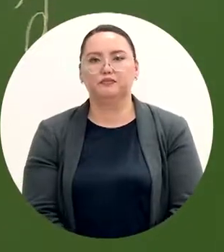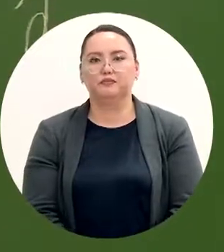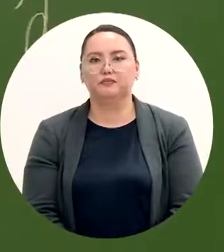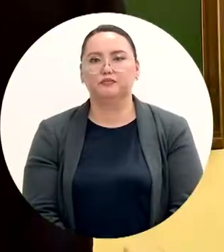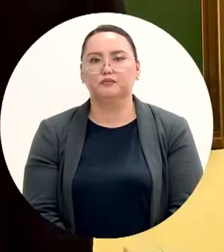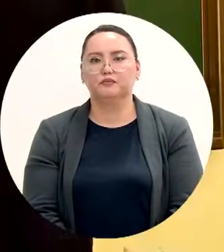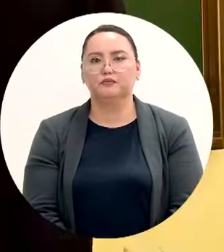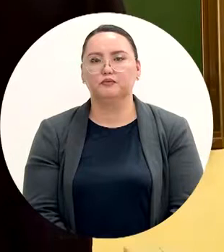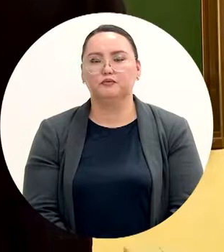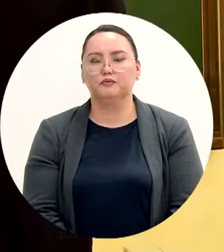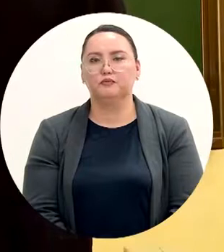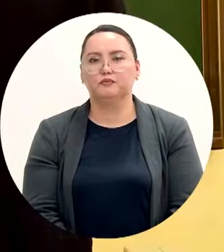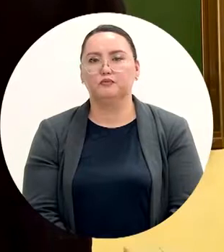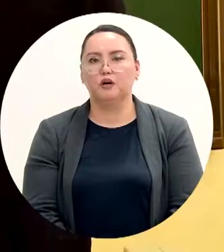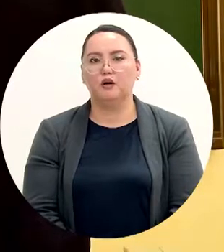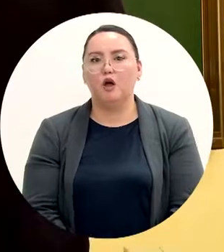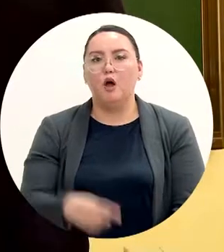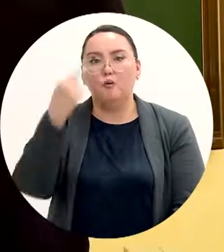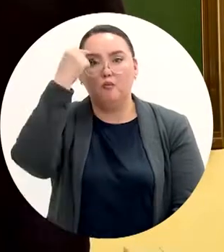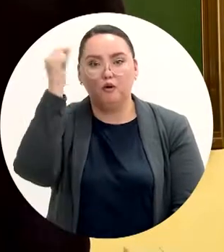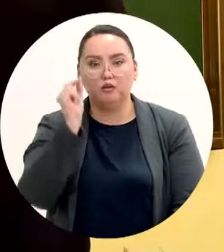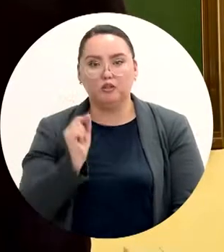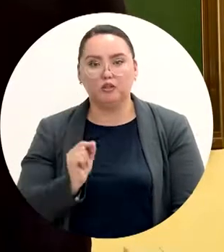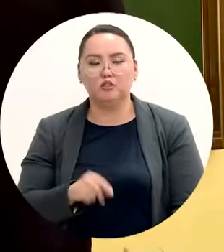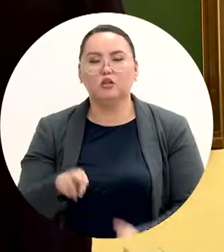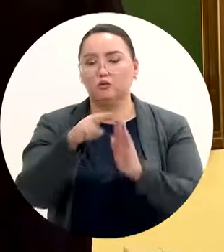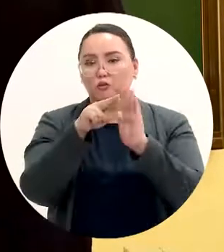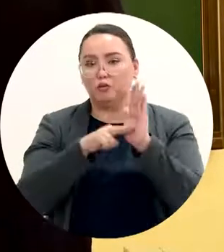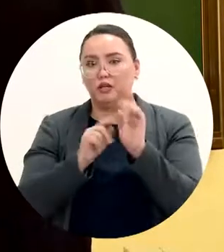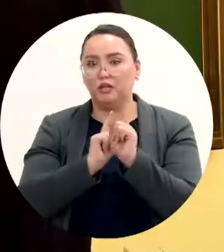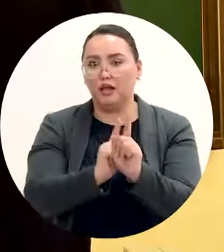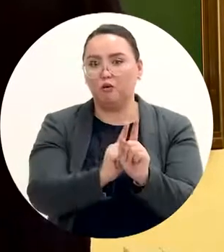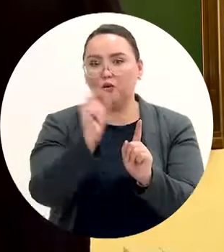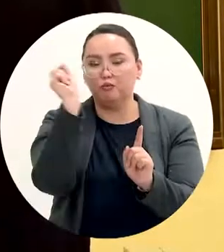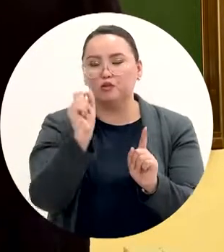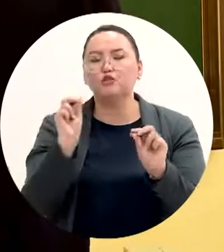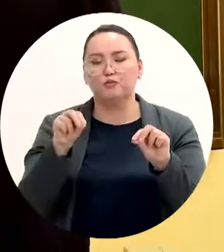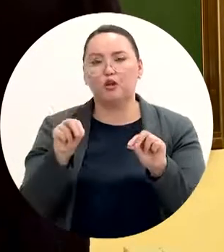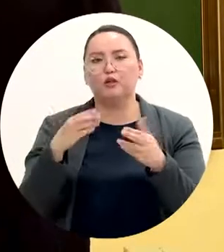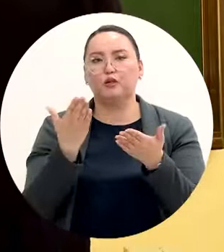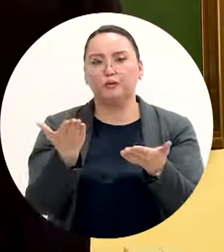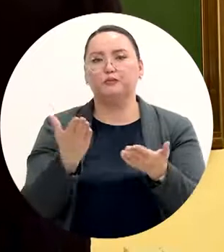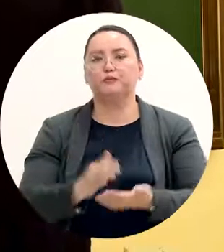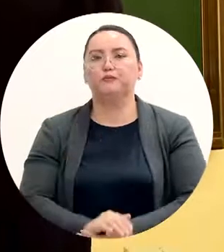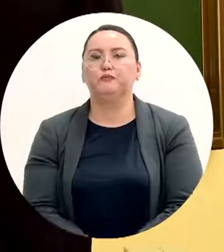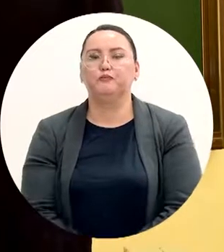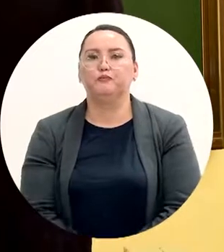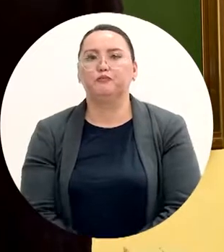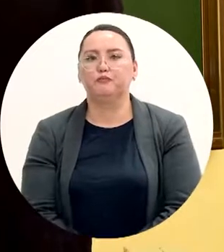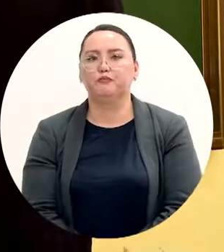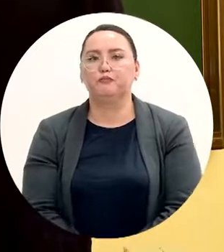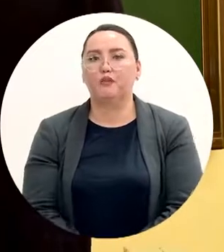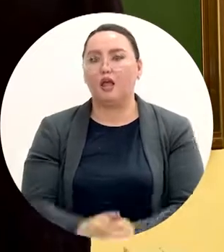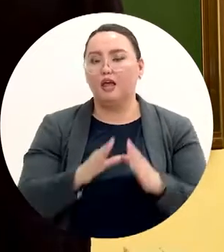бичигт болгож бүтсэн байна. Ер нь ихэнх үгсийг ийхүү кириллээс монгол бичигт зүүд тогтлын дагуу бичиж болдог байх